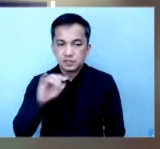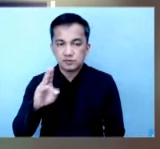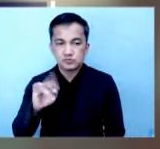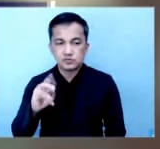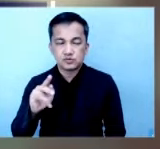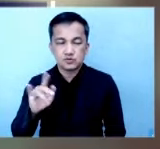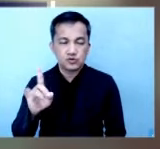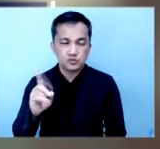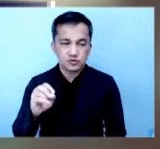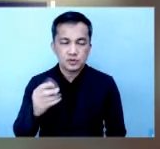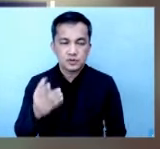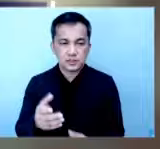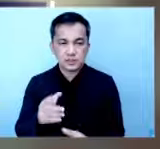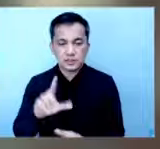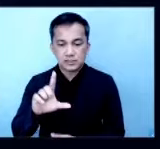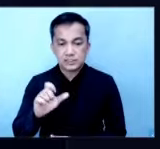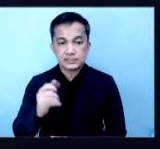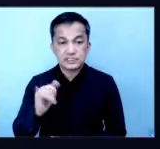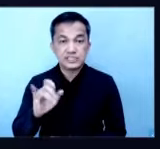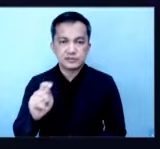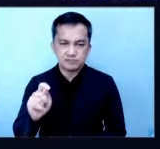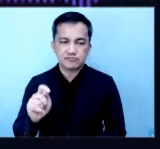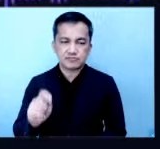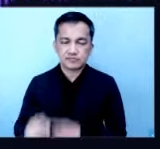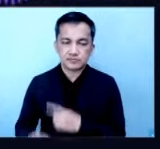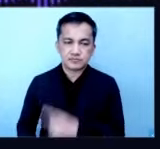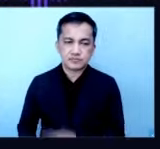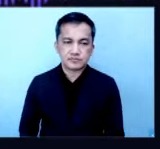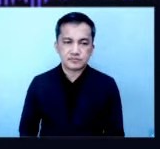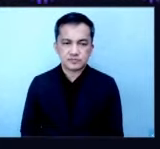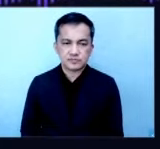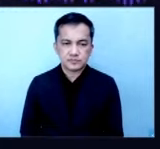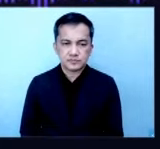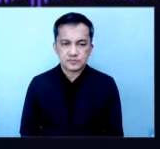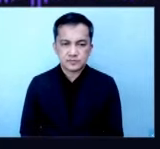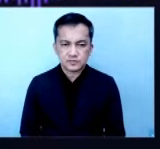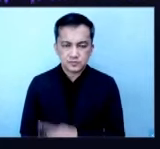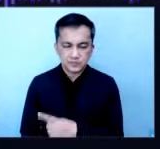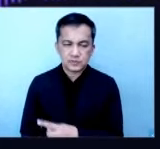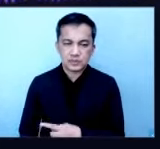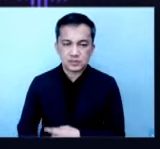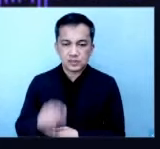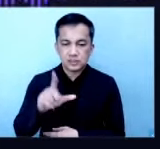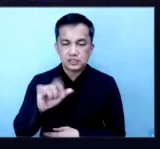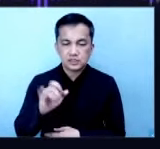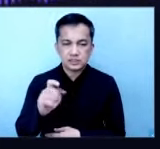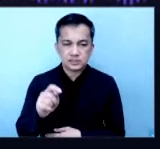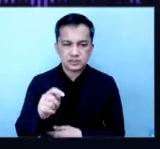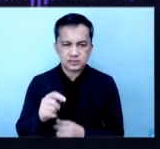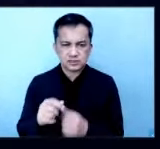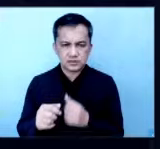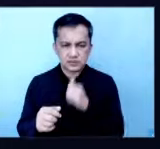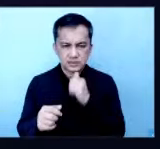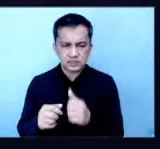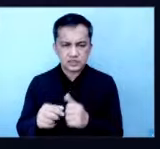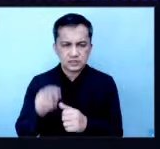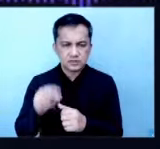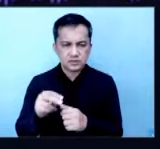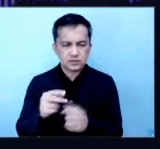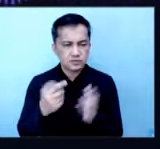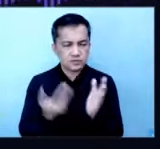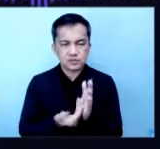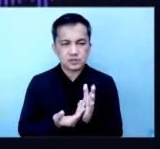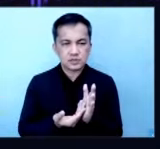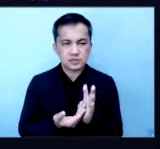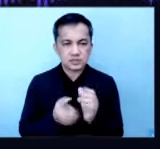posibleng lehitimo nga ang mga ito. They may be authentic Chinese uniforms, but doesn't necessarily prove anything. Kasi it could be said